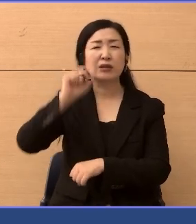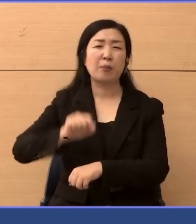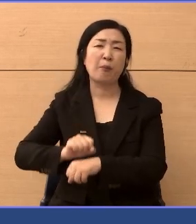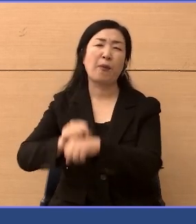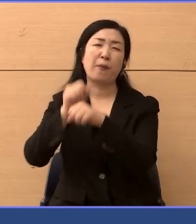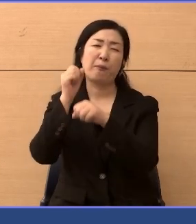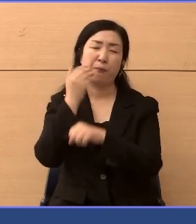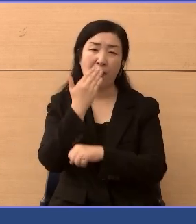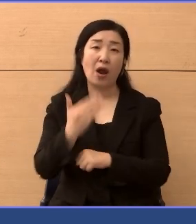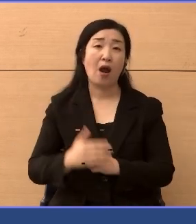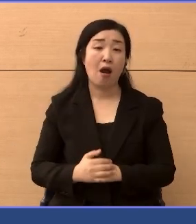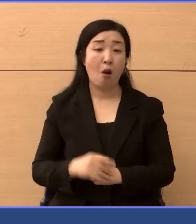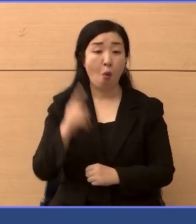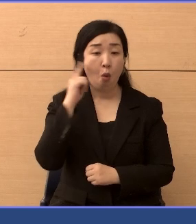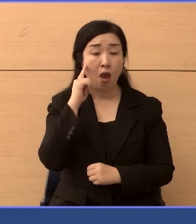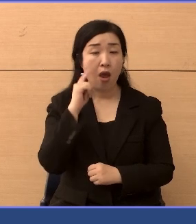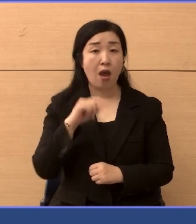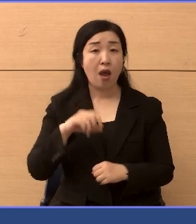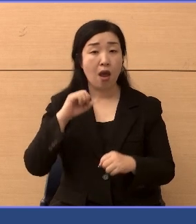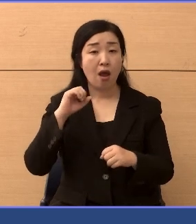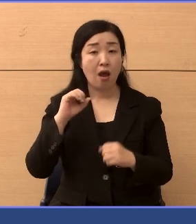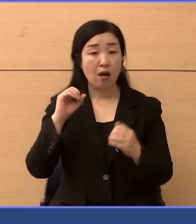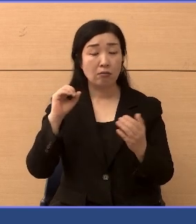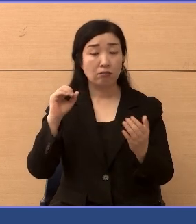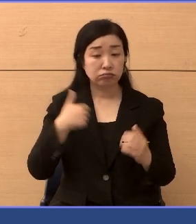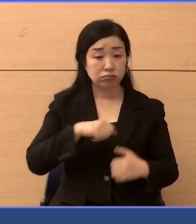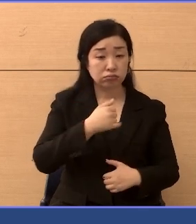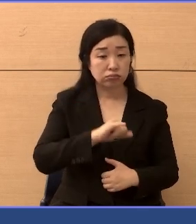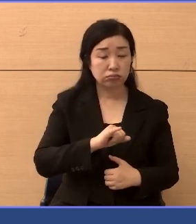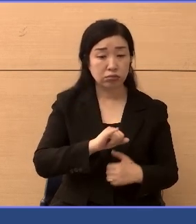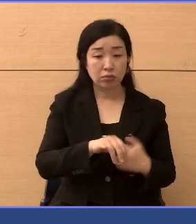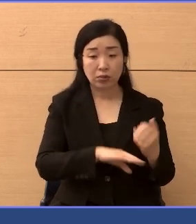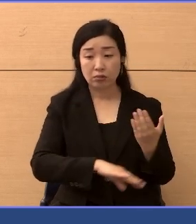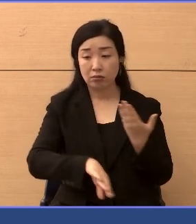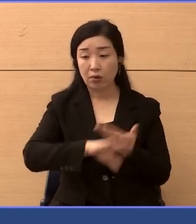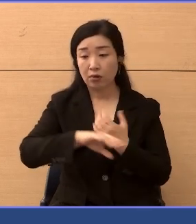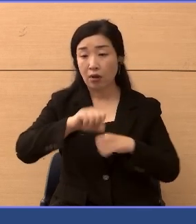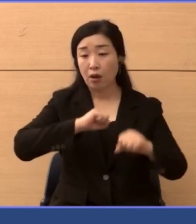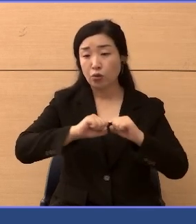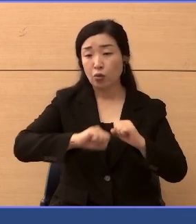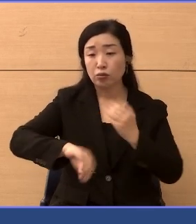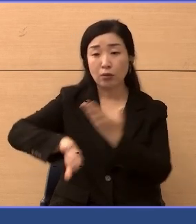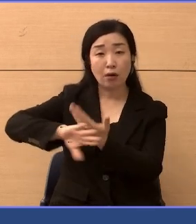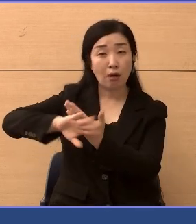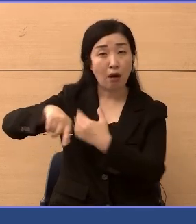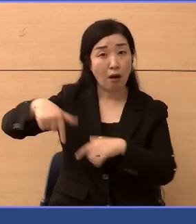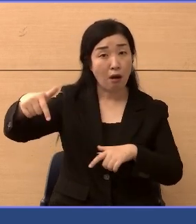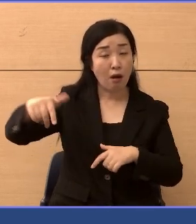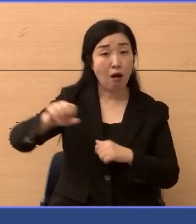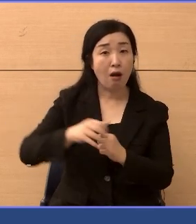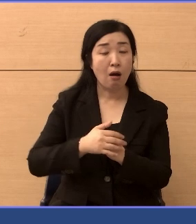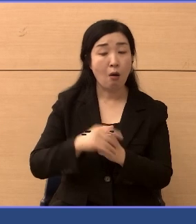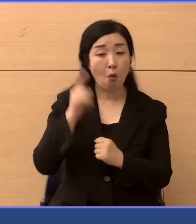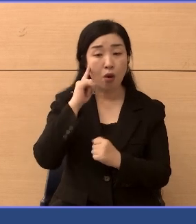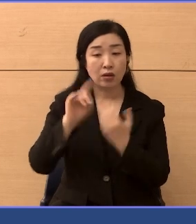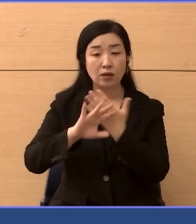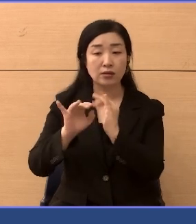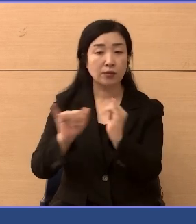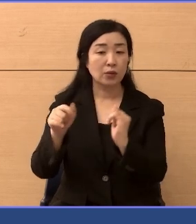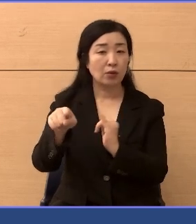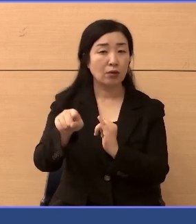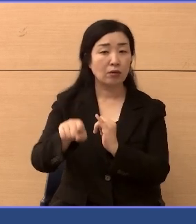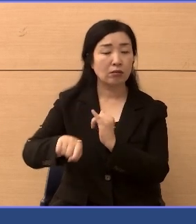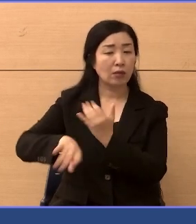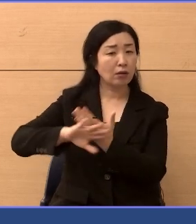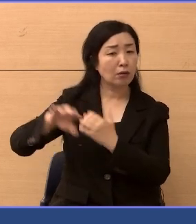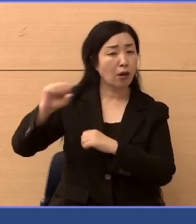child's behavior is 특히나 different 아이의 in different 행동이 다른 environments or 환경이나 with 다른 사람들에게 different 다르게 people, so 나타날 it's 때, not 결국 여러 unusual 다른 for a 사람들한테도 child 다른 with 행동이